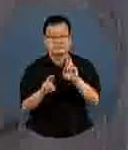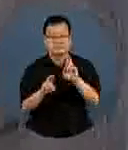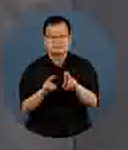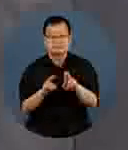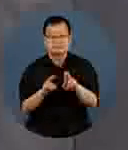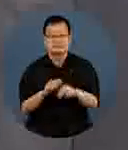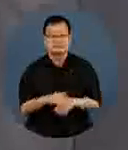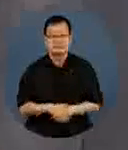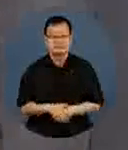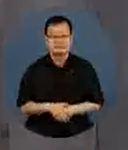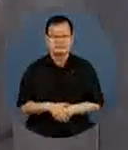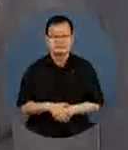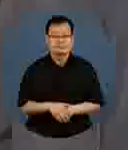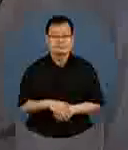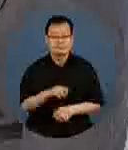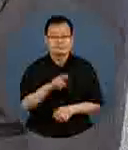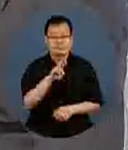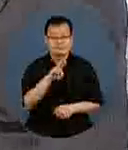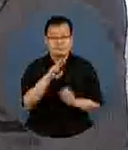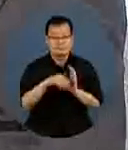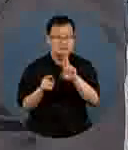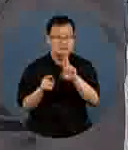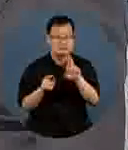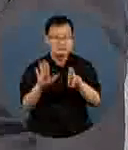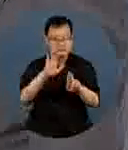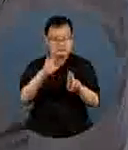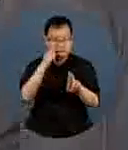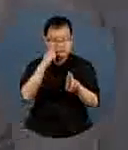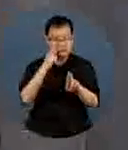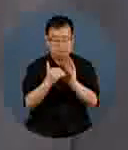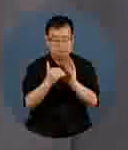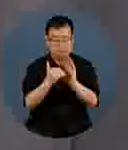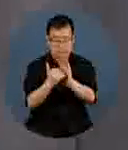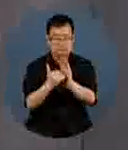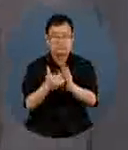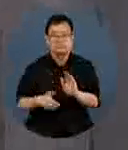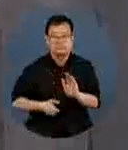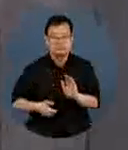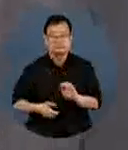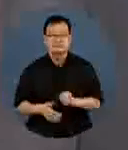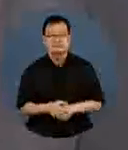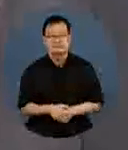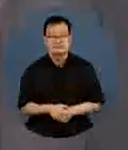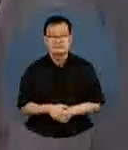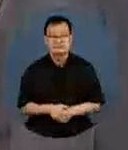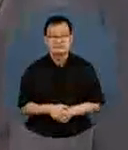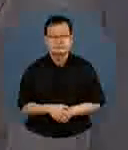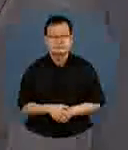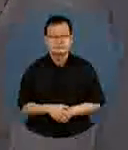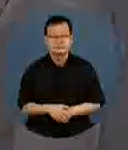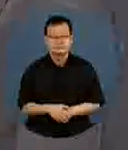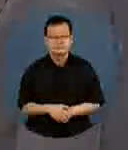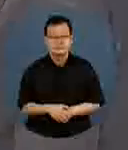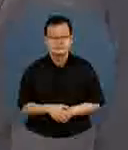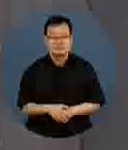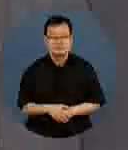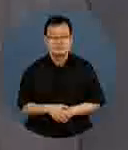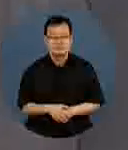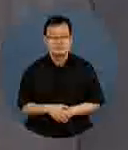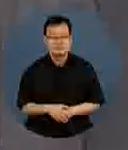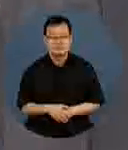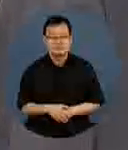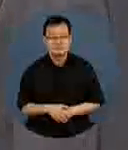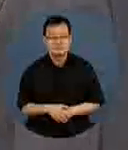껴붙이고 매깁니다. 이어서 이럴 때 느는 건 못 씁니다. 딱 막아야 됩니다. 네. 일단 하나 막아둔다. 해서 하나 밀어서 베개